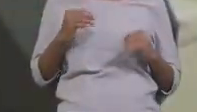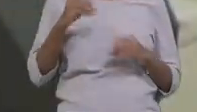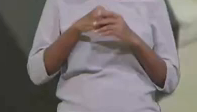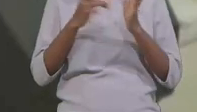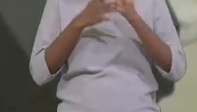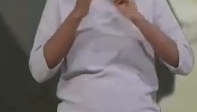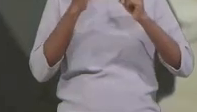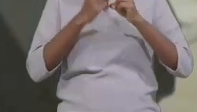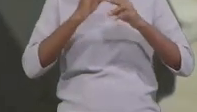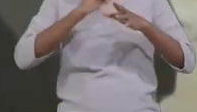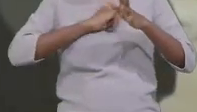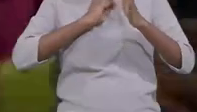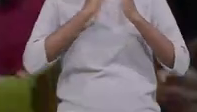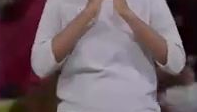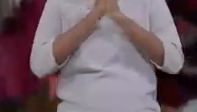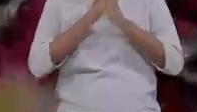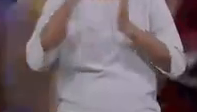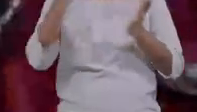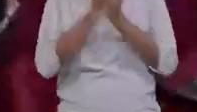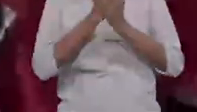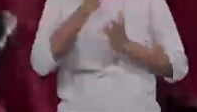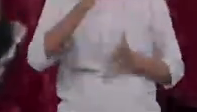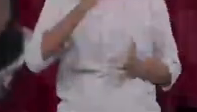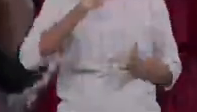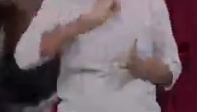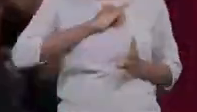Au nom de Jésus, j'ai prié.